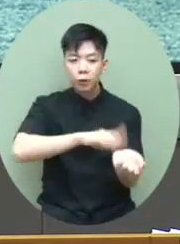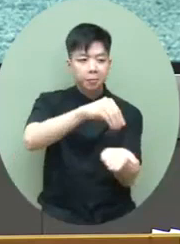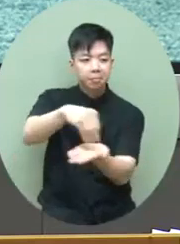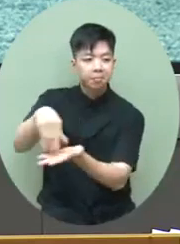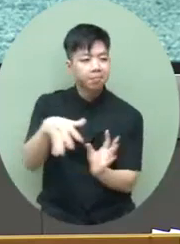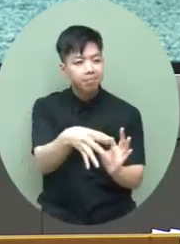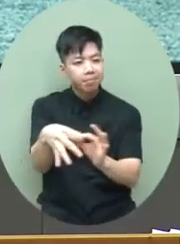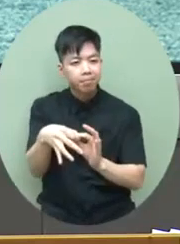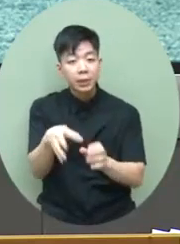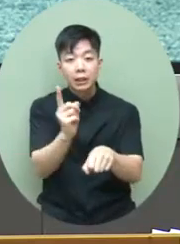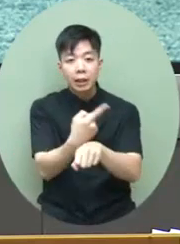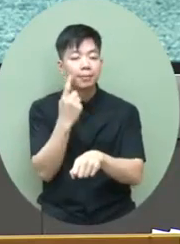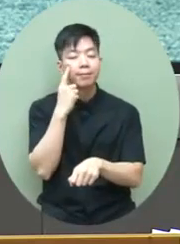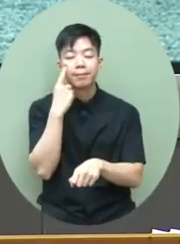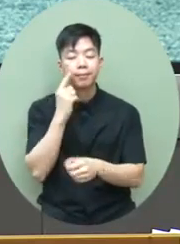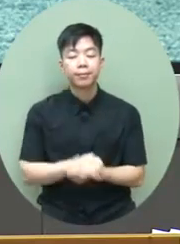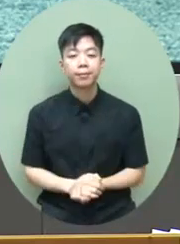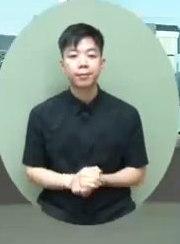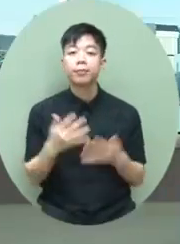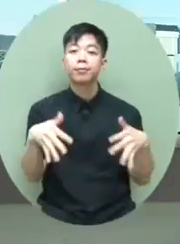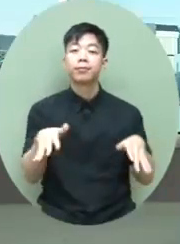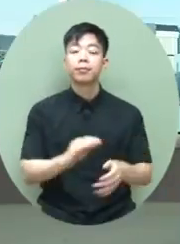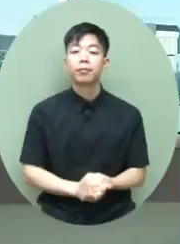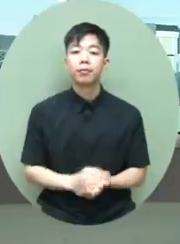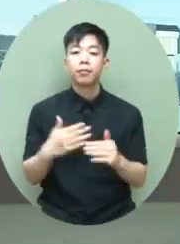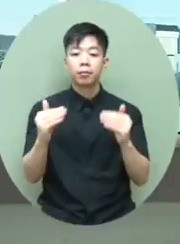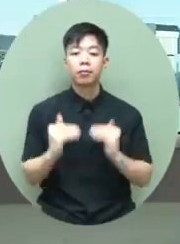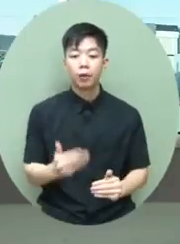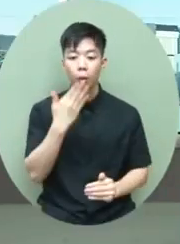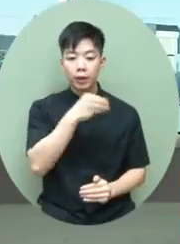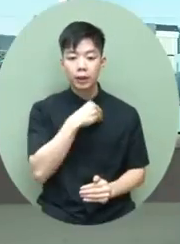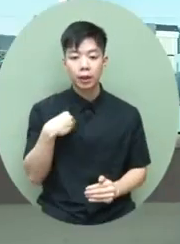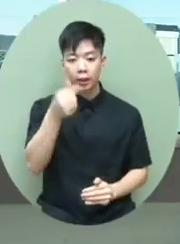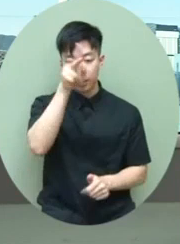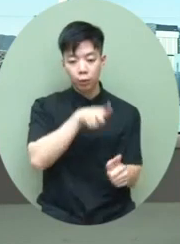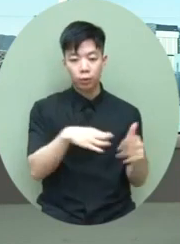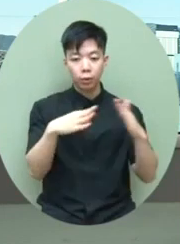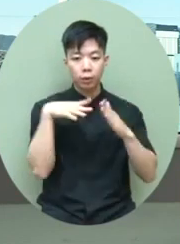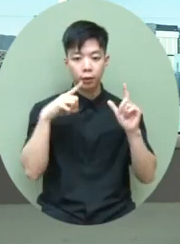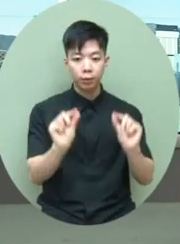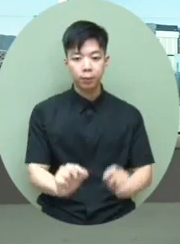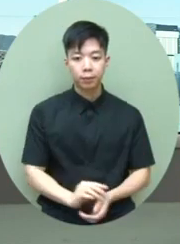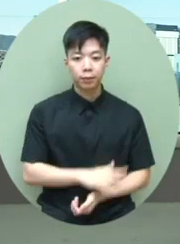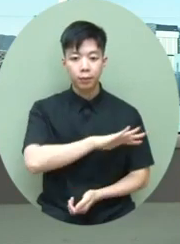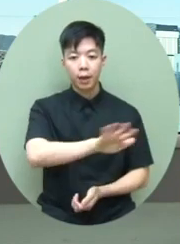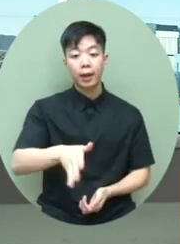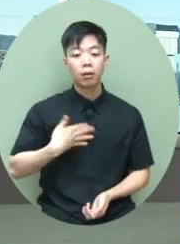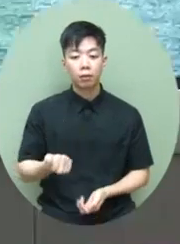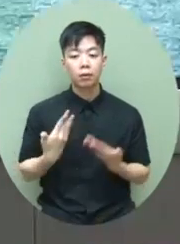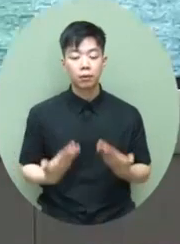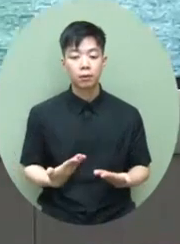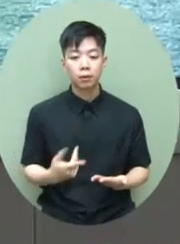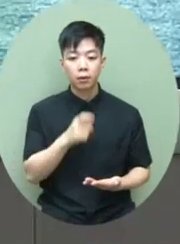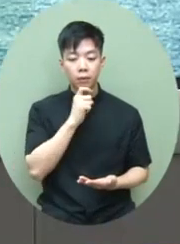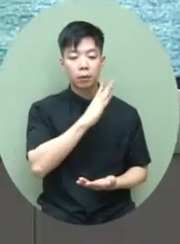咯。咁我今日報告係咁多，唔該。 而家請何醫生報告一下醫管局方面嘅情況。 大家好，咁現時咧